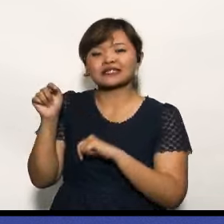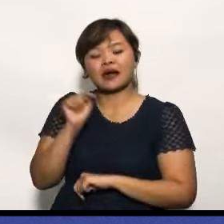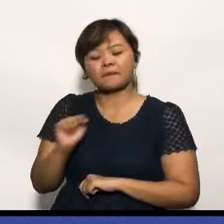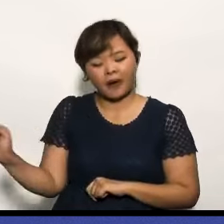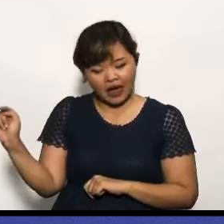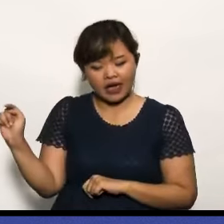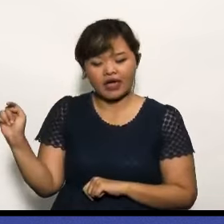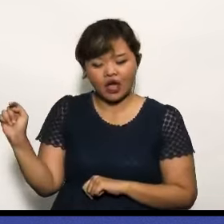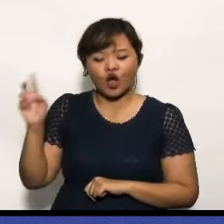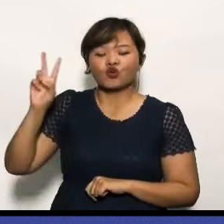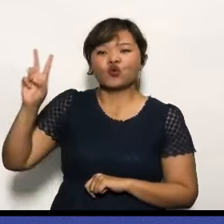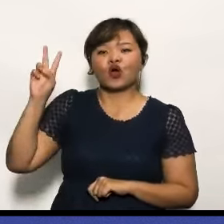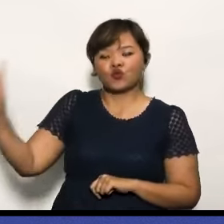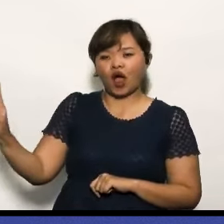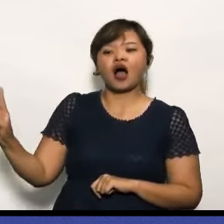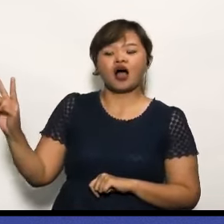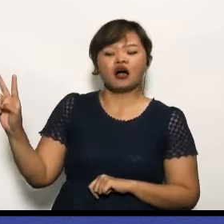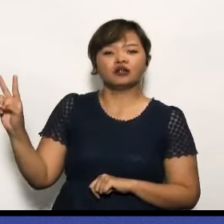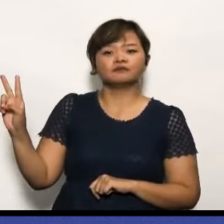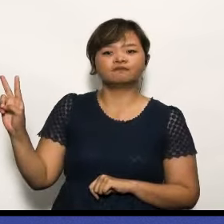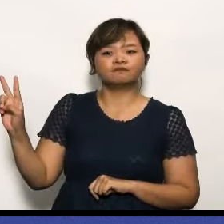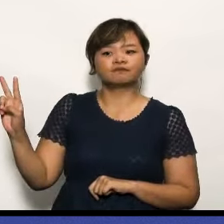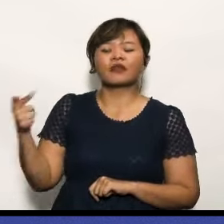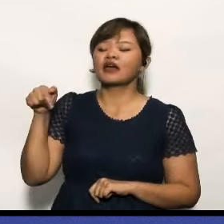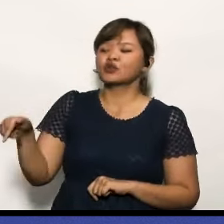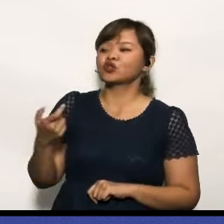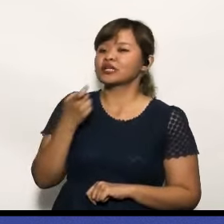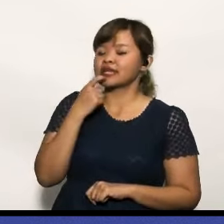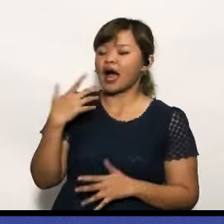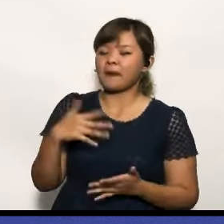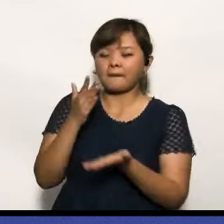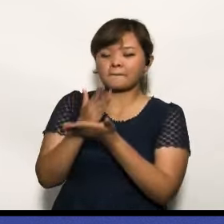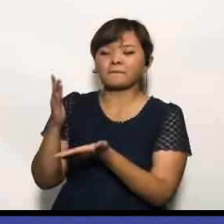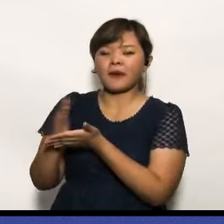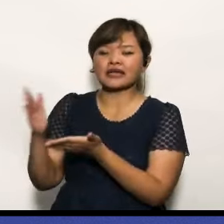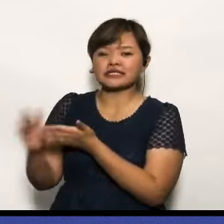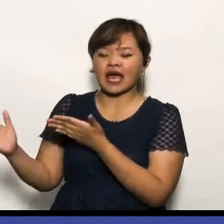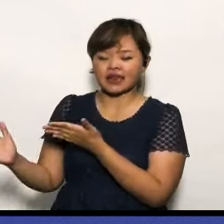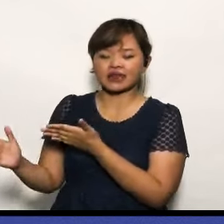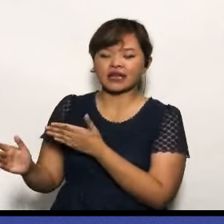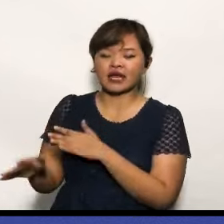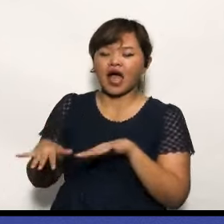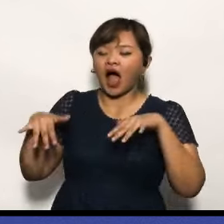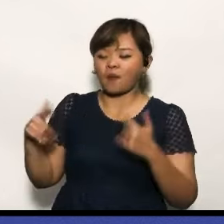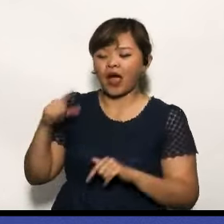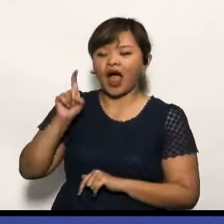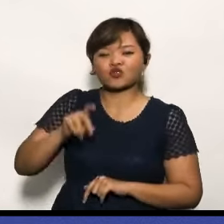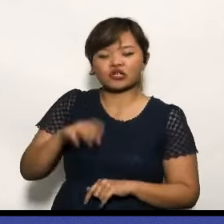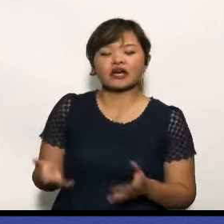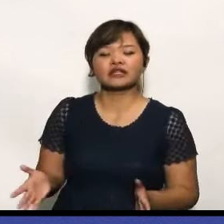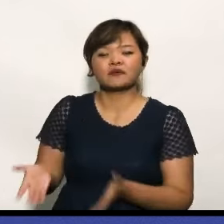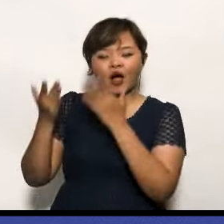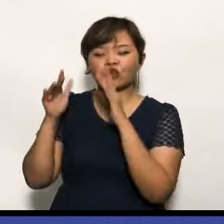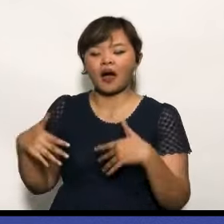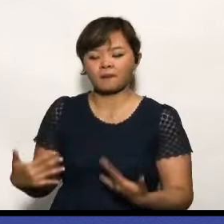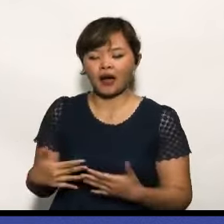sampai bahkan sampai sekitar 22 itu berbicara mengenai pembagian. Apa yang harus dibangun, apa yang